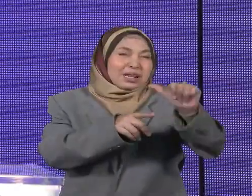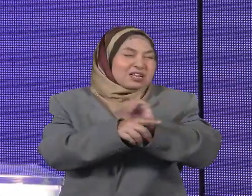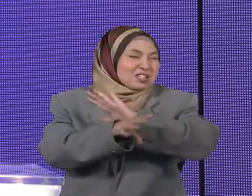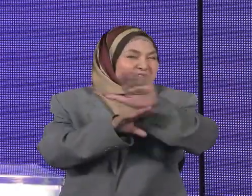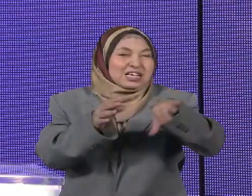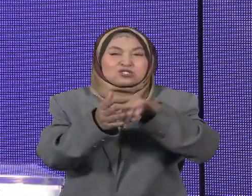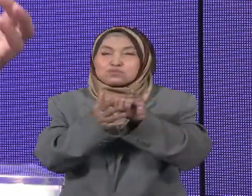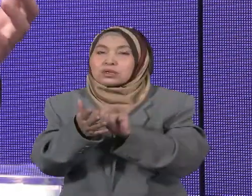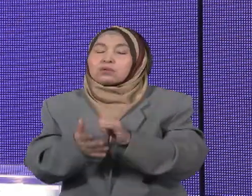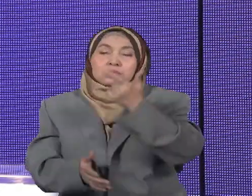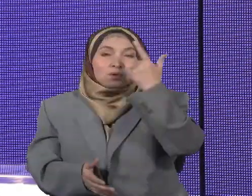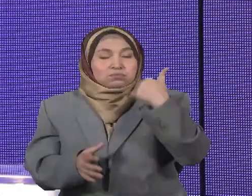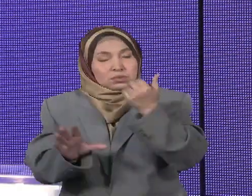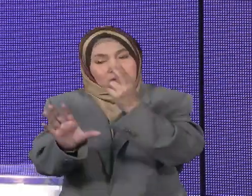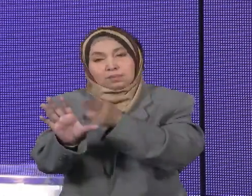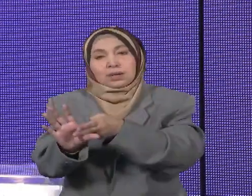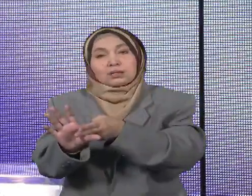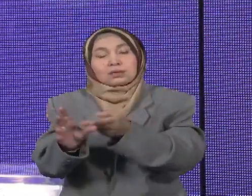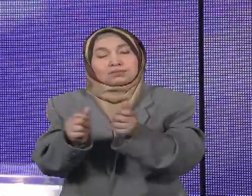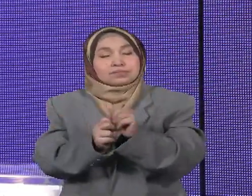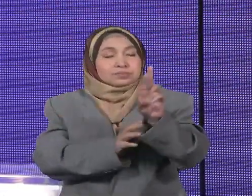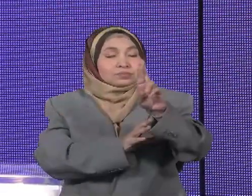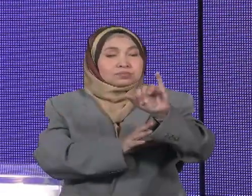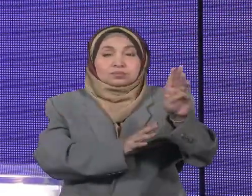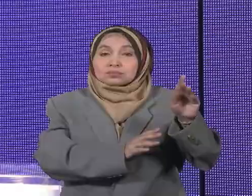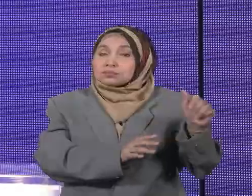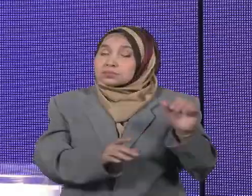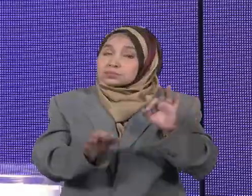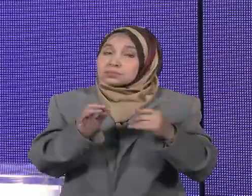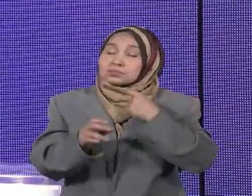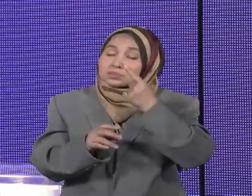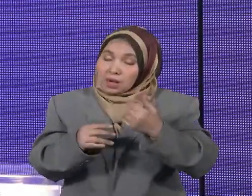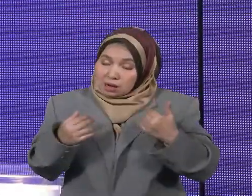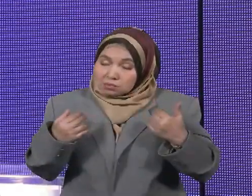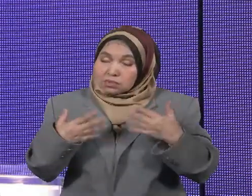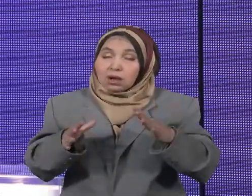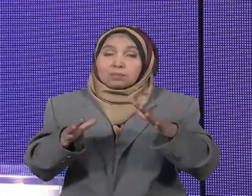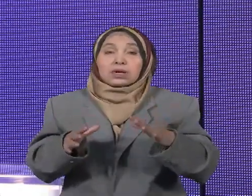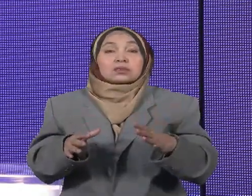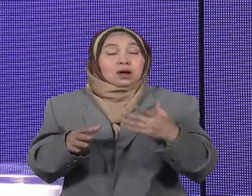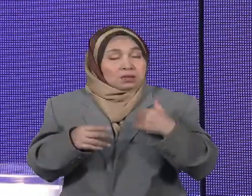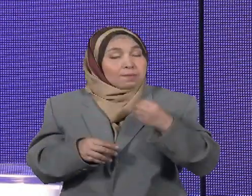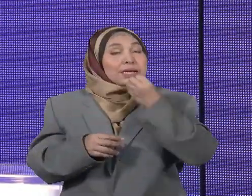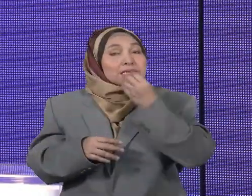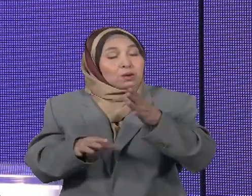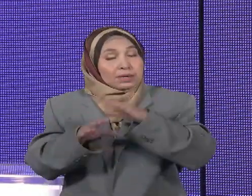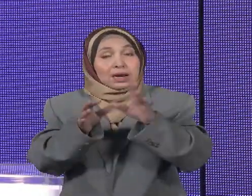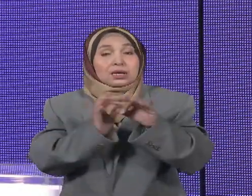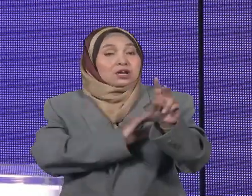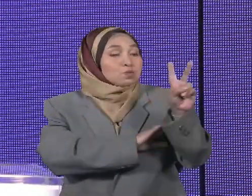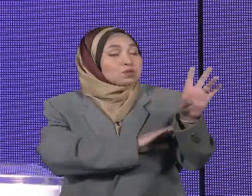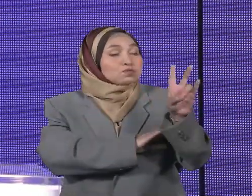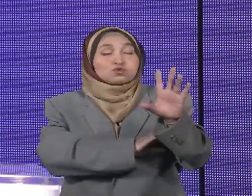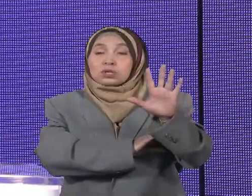itu kerana dia masih terlibat dengan riba. Misalnya, maksudnya kalau katakan pernah, maksudnya Allah telah beritahu pada ayat 275 sebelum